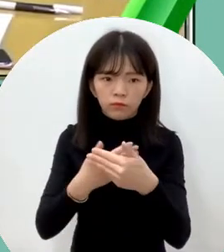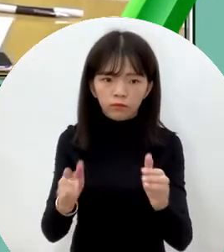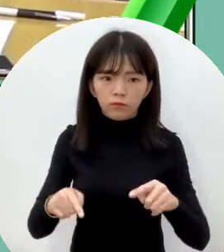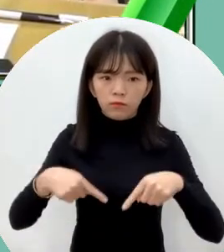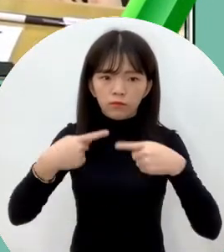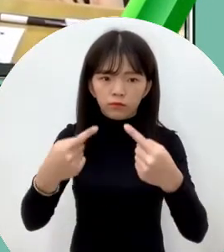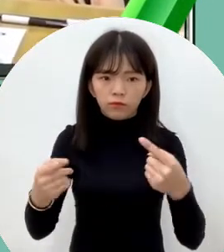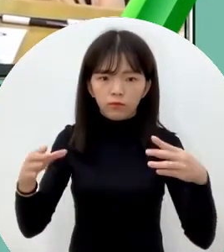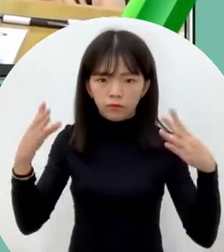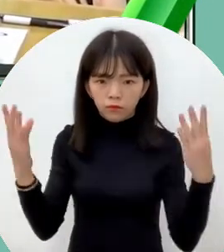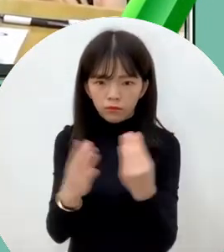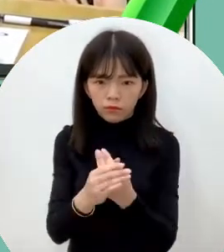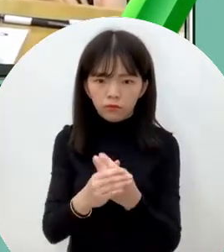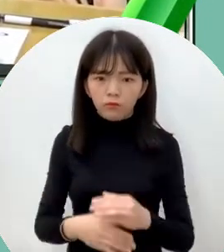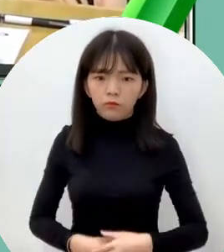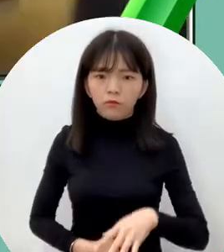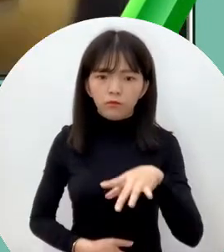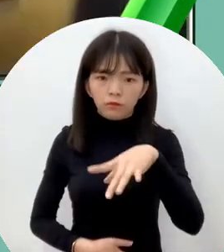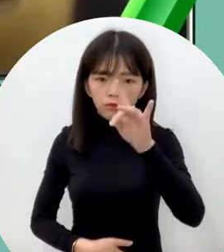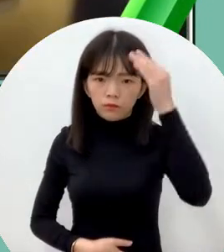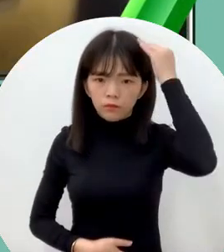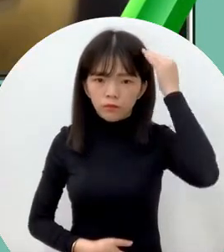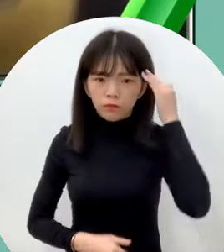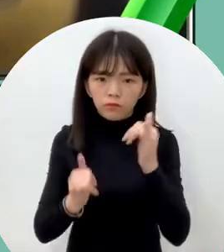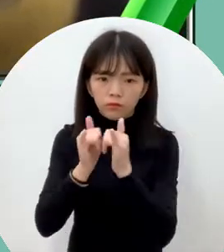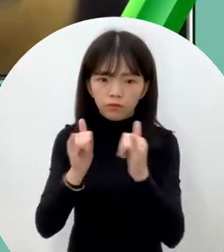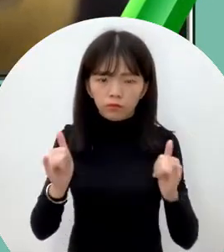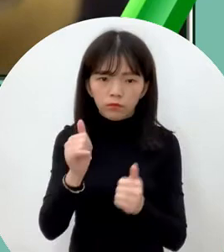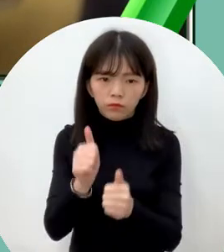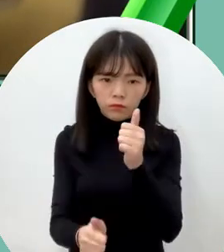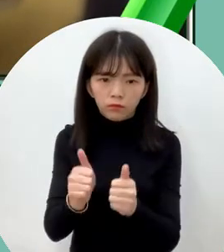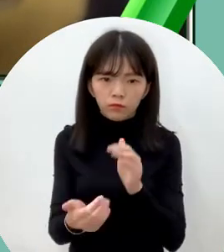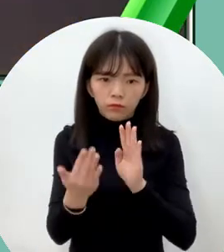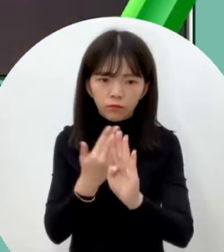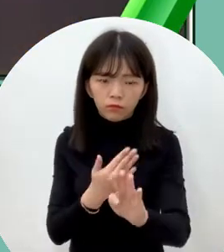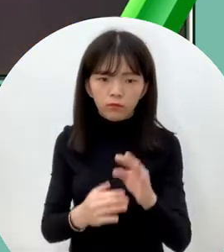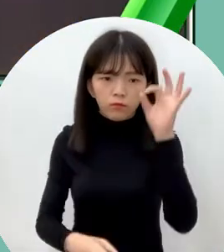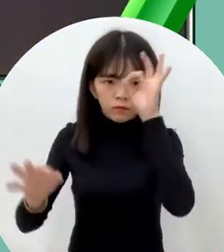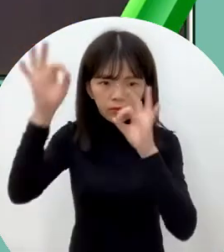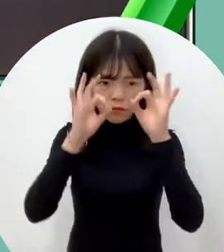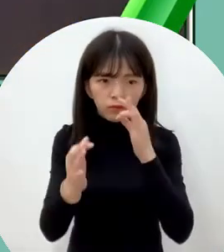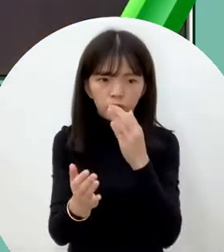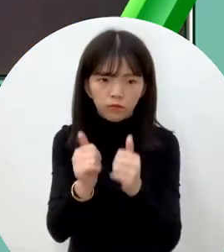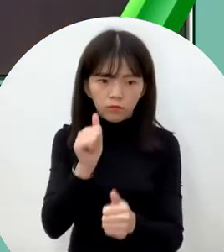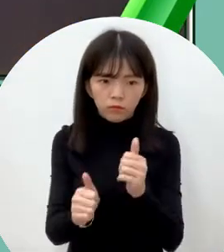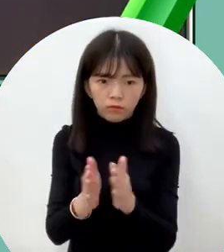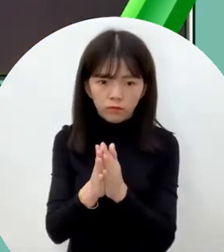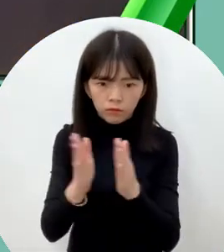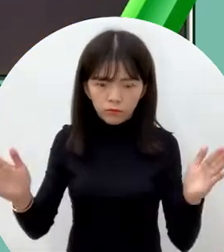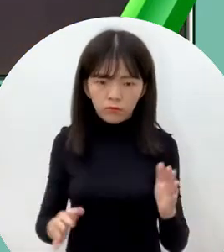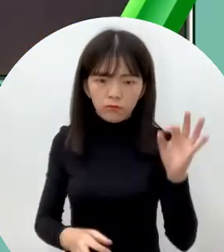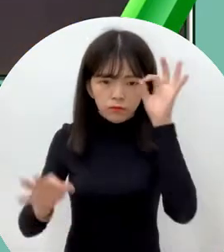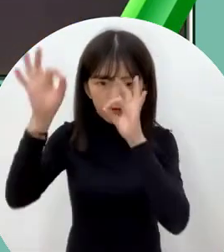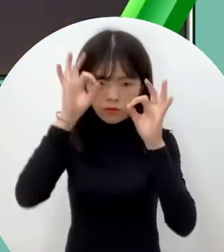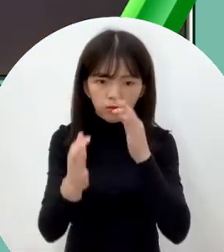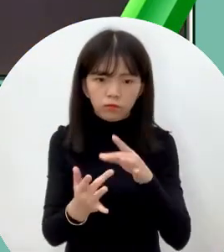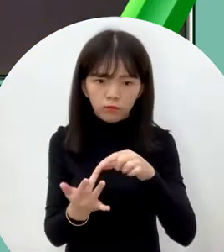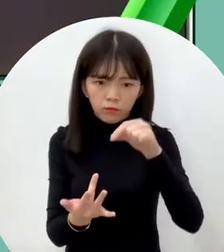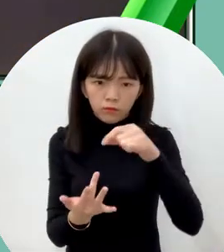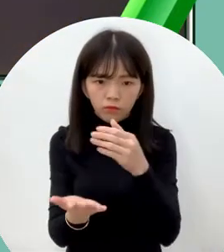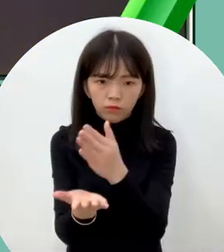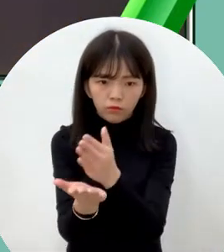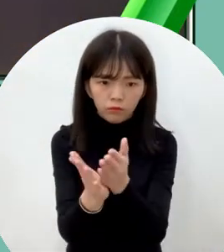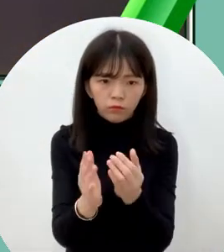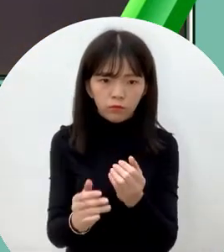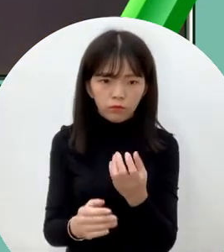40분까지 해당 시험실에 입시를 완료하여 먼저 한국사 영역에 응시한 이후 탐구 영역에 응시해야 하며